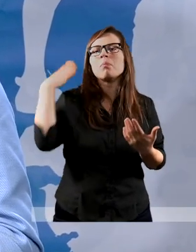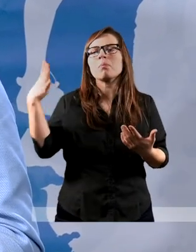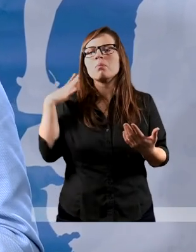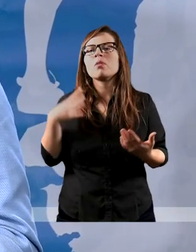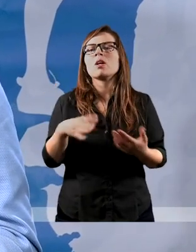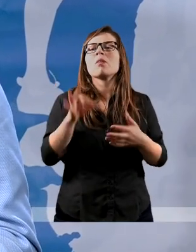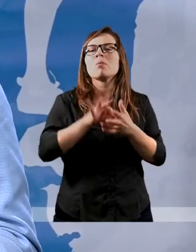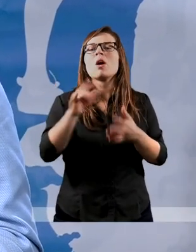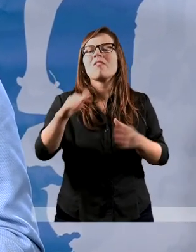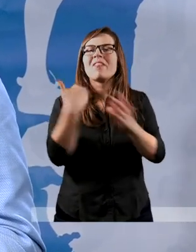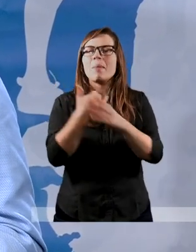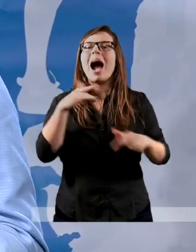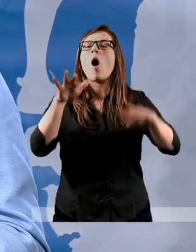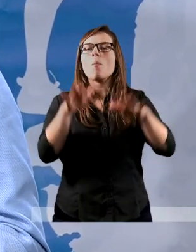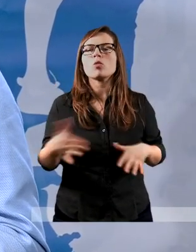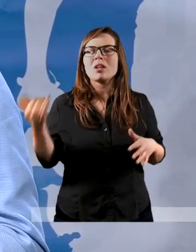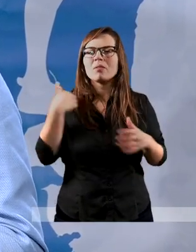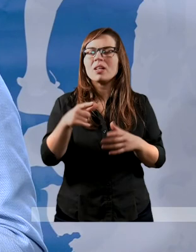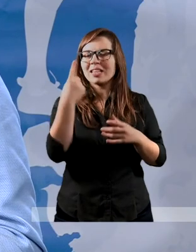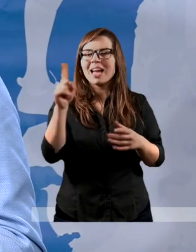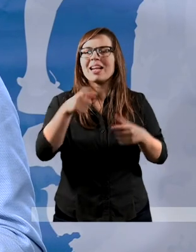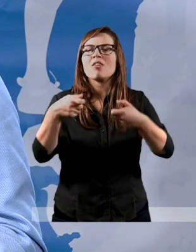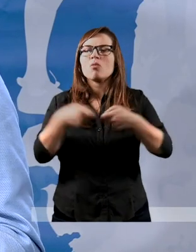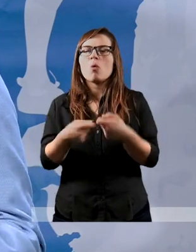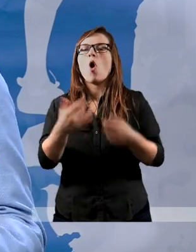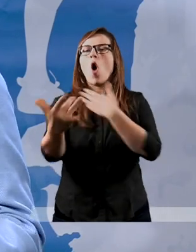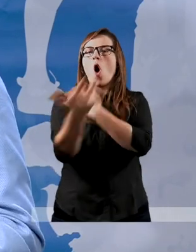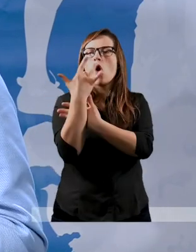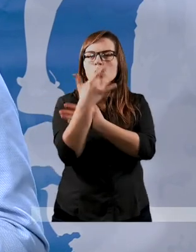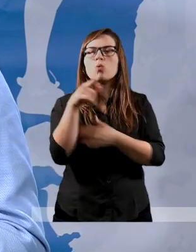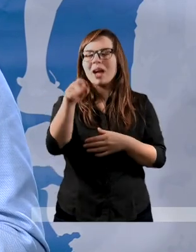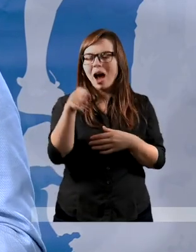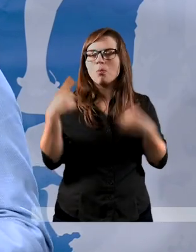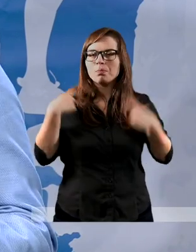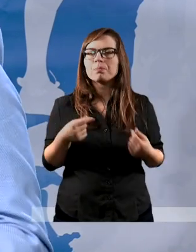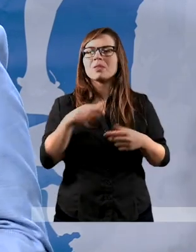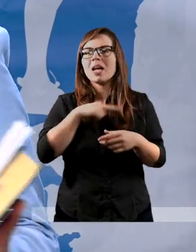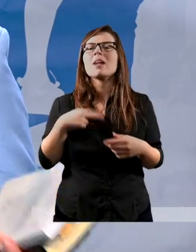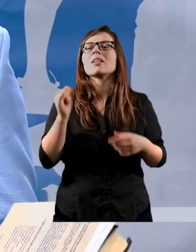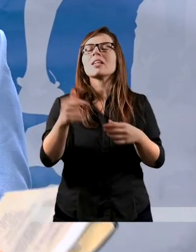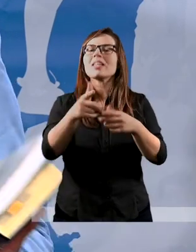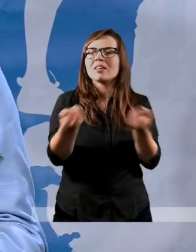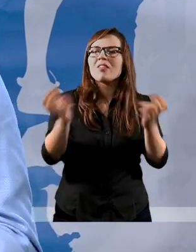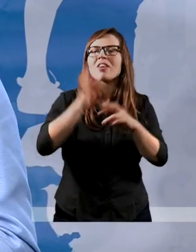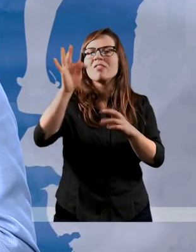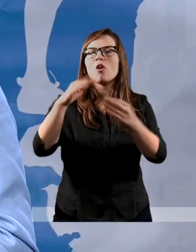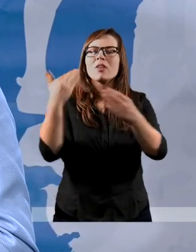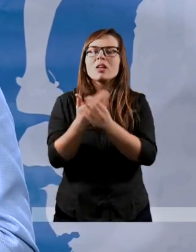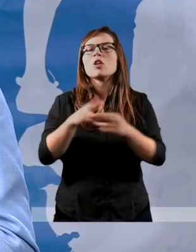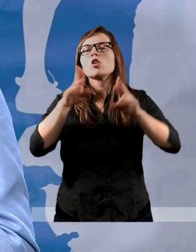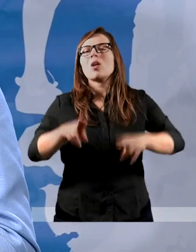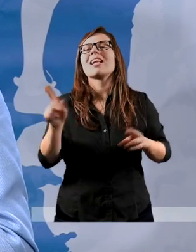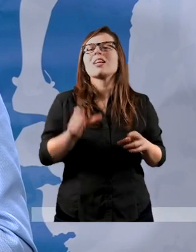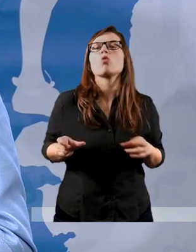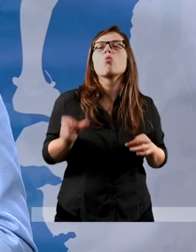po bankructwie. Prowadziłem firmę komputerową, jeden ze wspólników oszukał nas, przefakturował cały towar na swoją firmę, zostaliśmy z